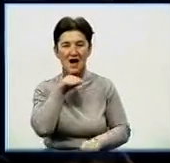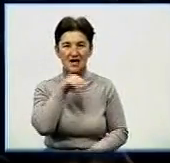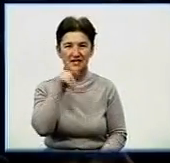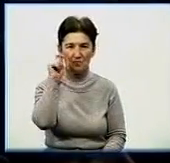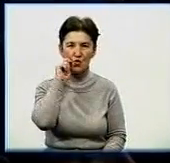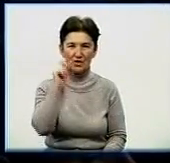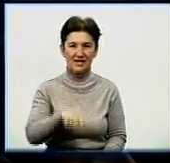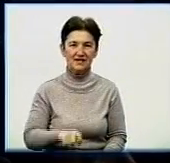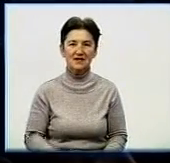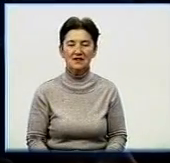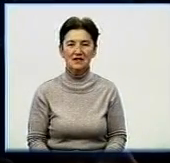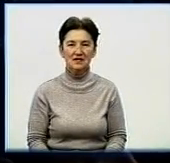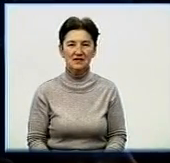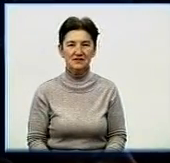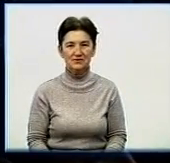України.